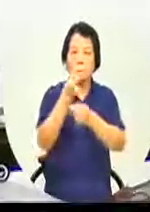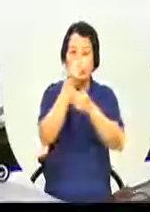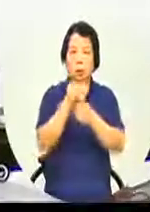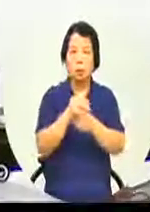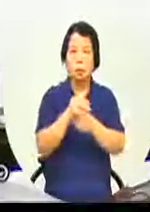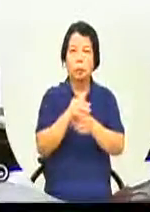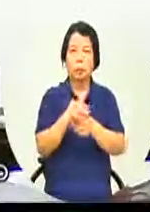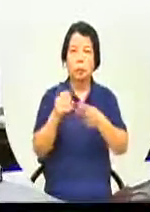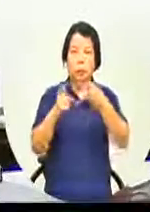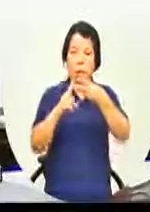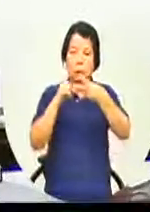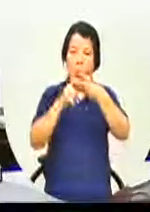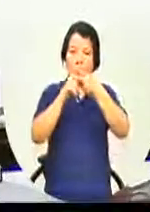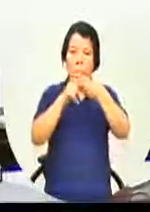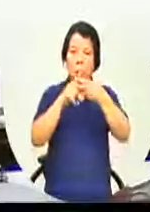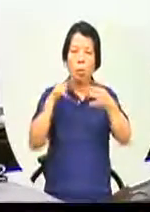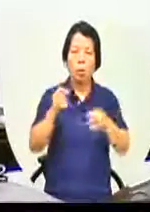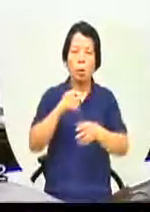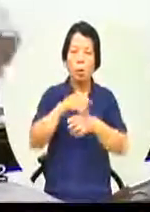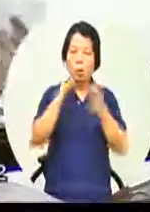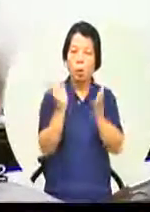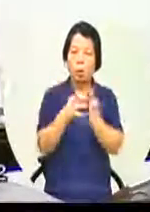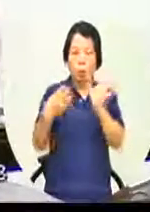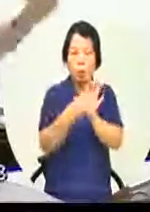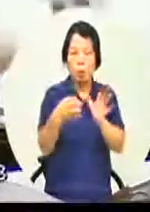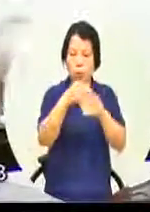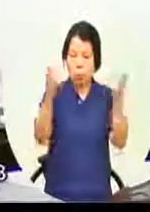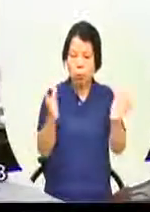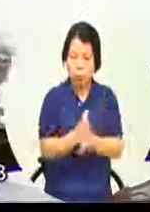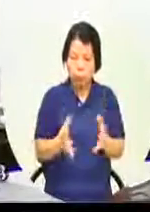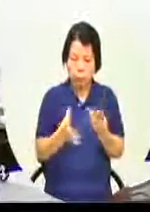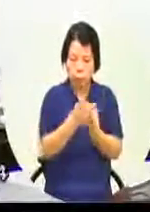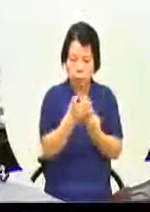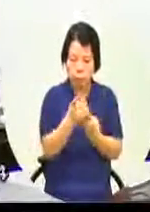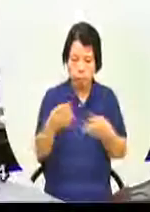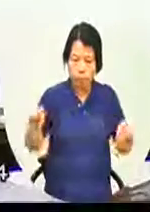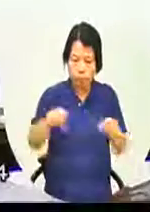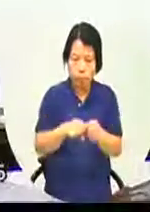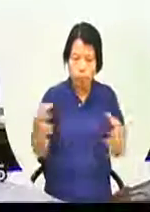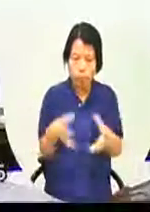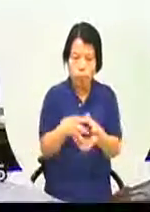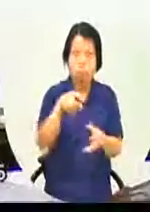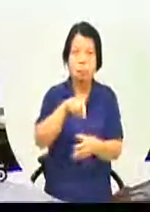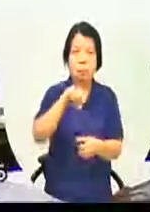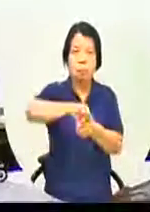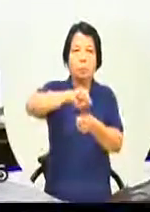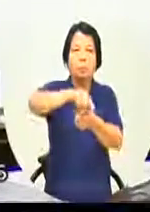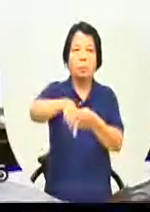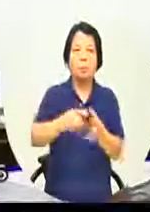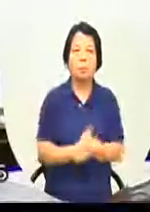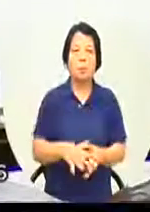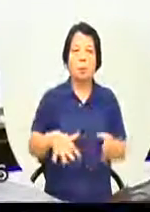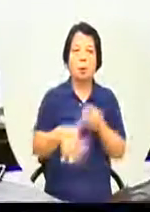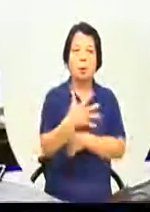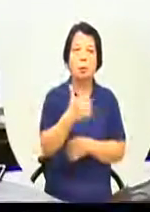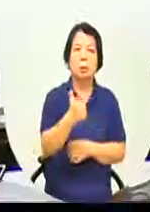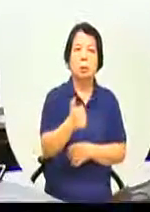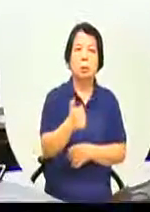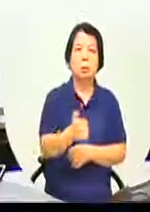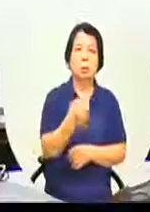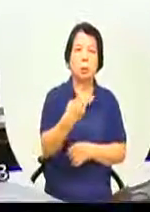起来，他们可能会有重叠的。那不管怎么样，好，我把它最宽松的全部把它加起来，556公顷加